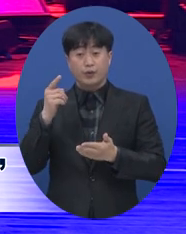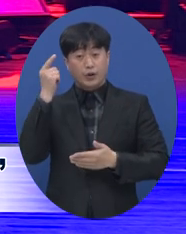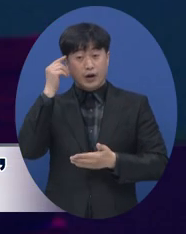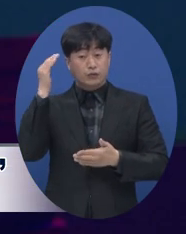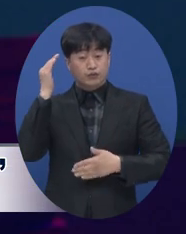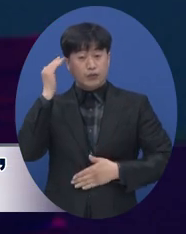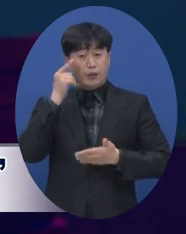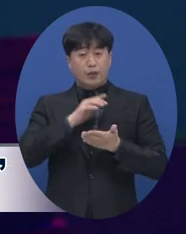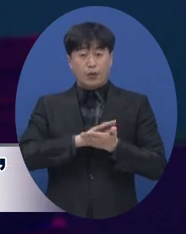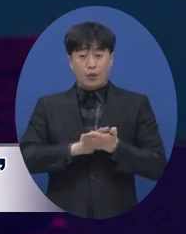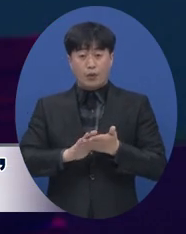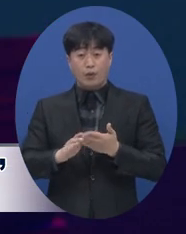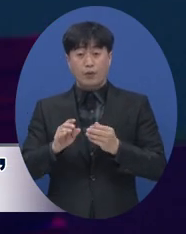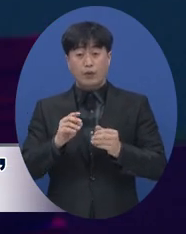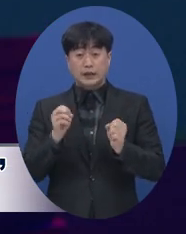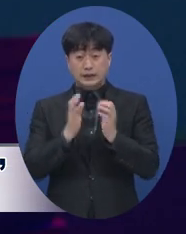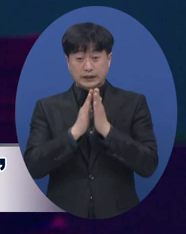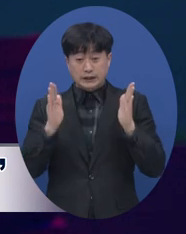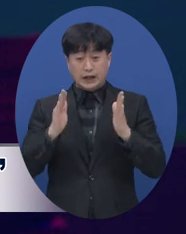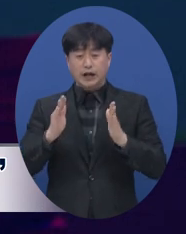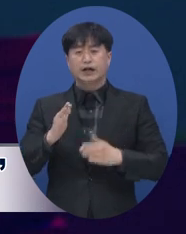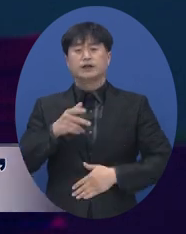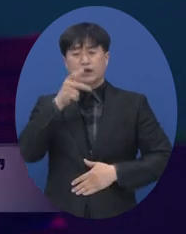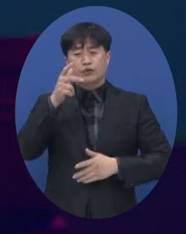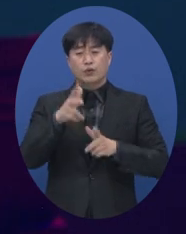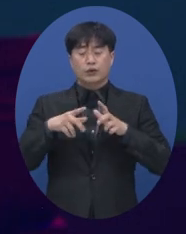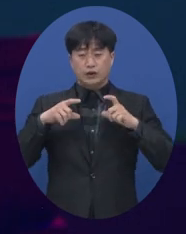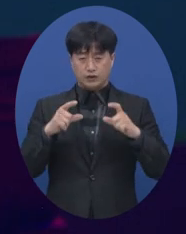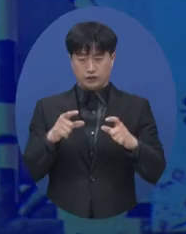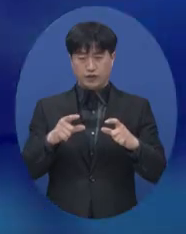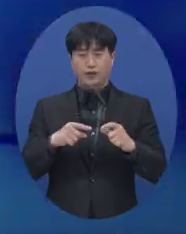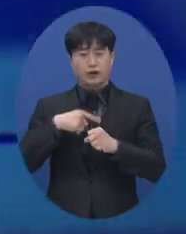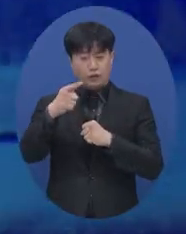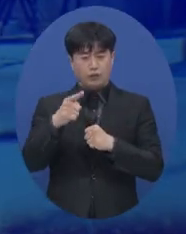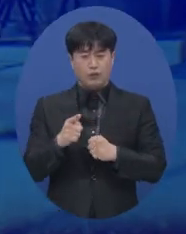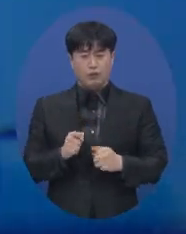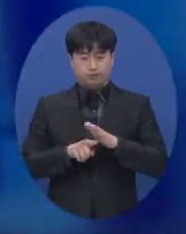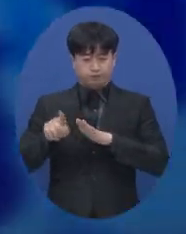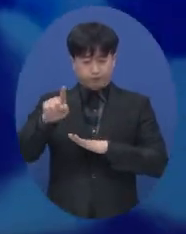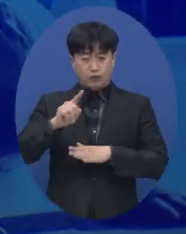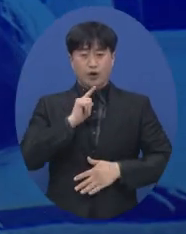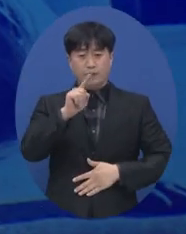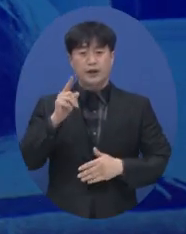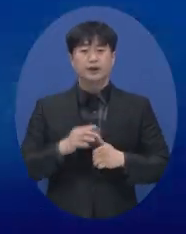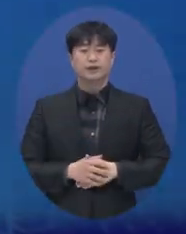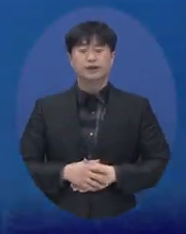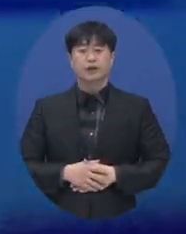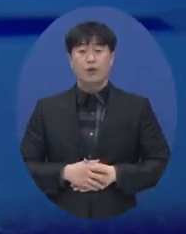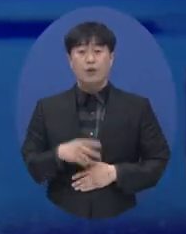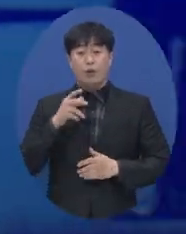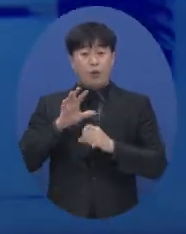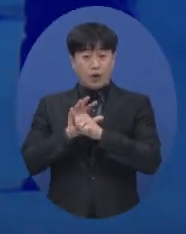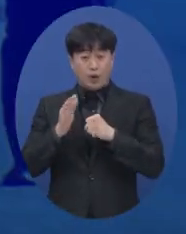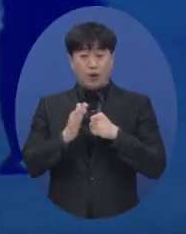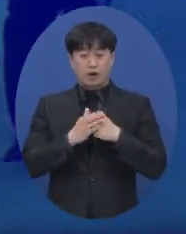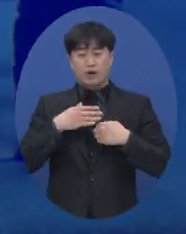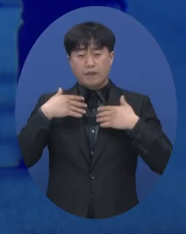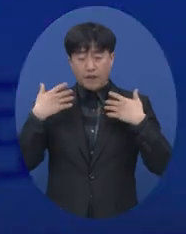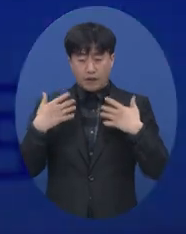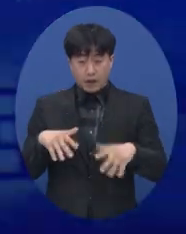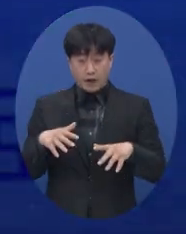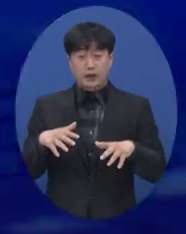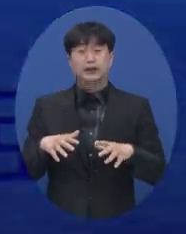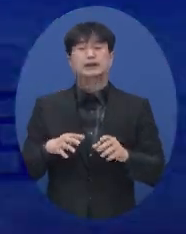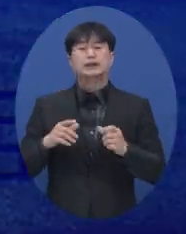만큼 내년에도 개성공단 재개를 위한 노력에 앞장서 나가겠다고 밝혔습니다. 또 코로나19와 힘겨운 싸움을 벌이고 있는